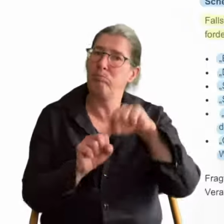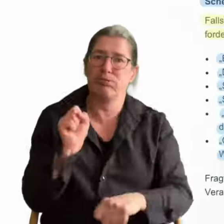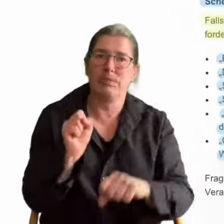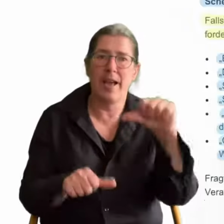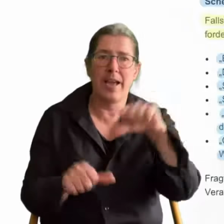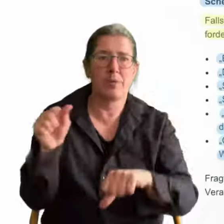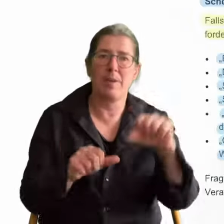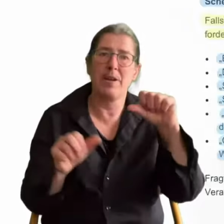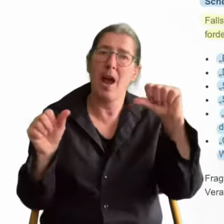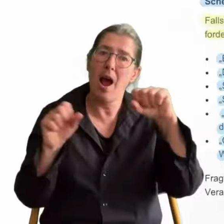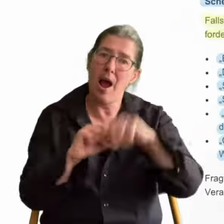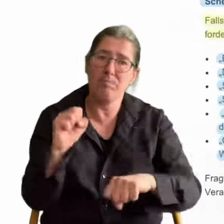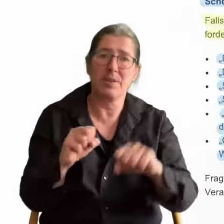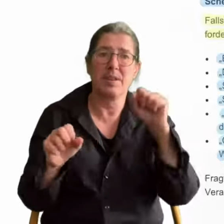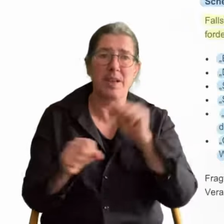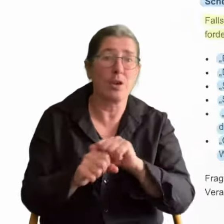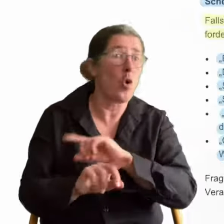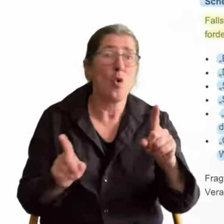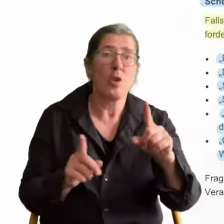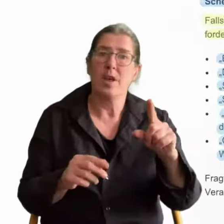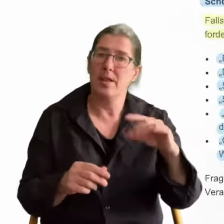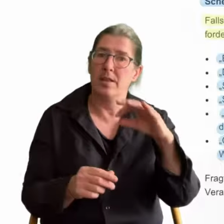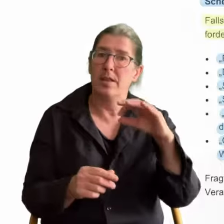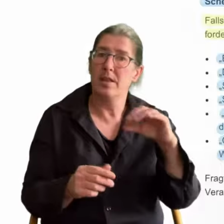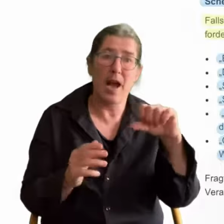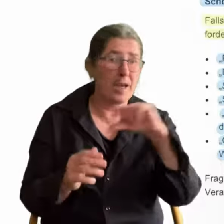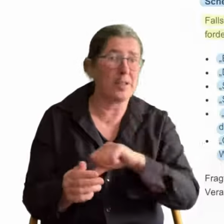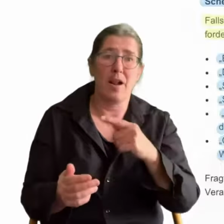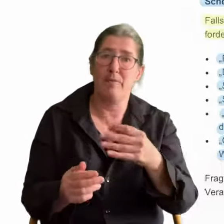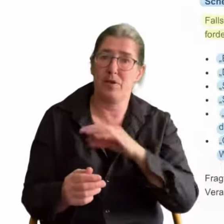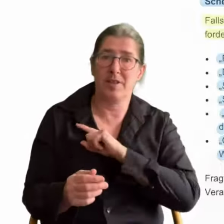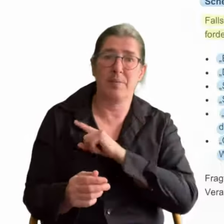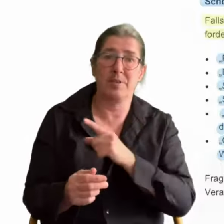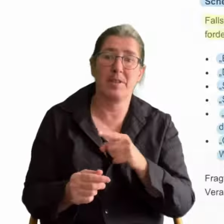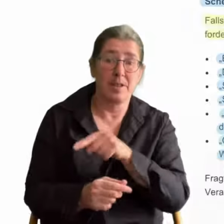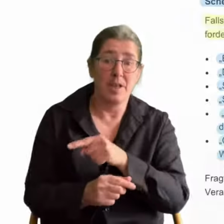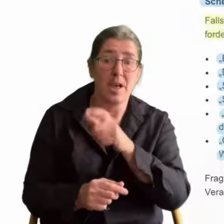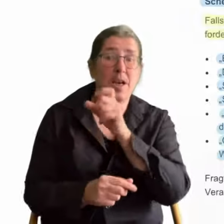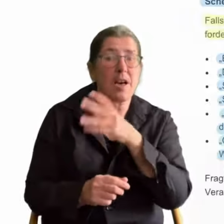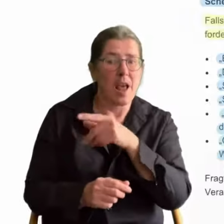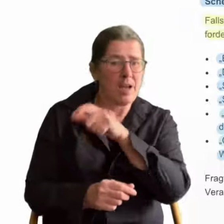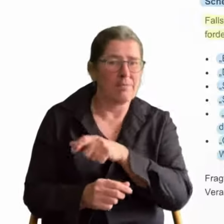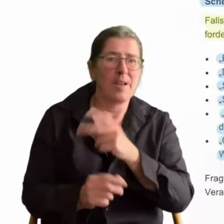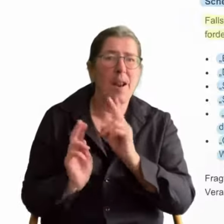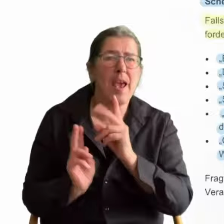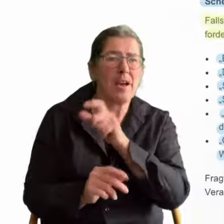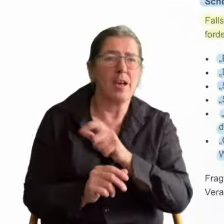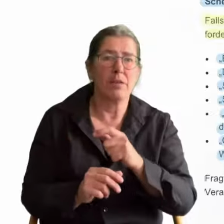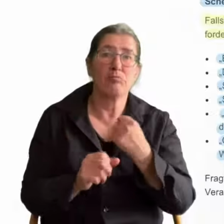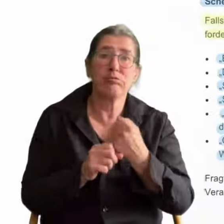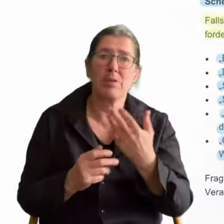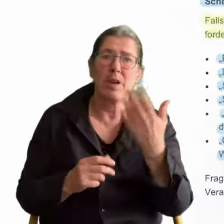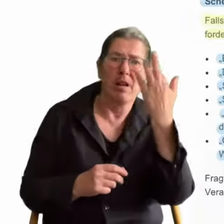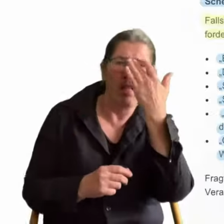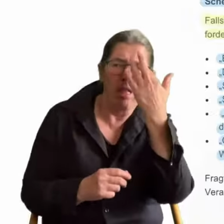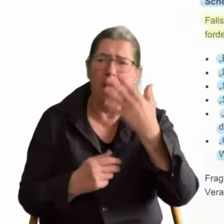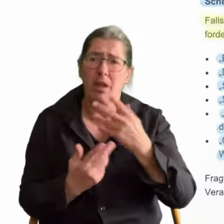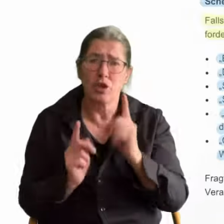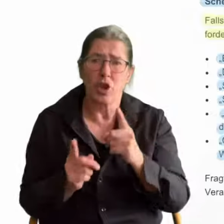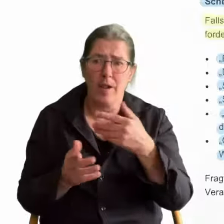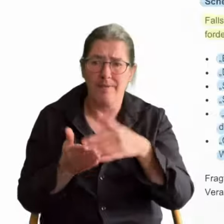das experiment beenden können gut und diese menschen die haben natürlich schwer mit gewissensbissen gekämpft ob sie weitergehen